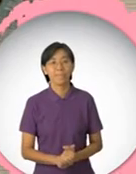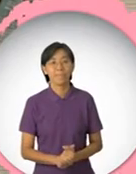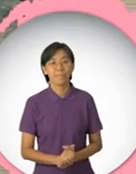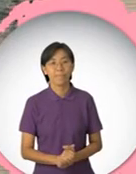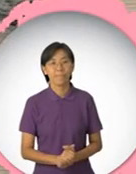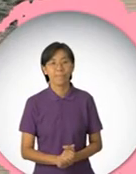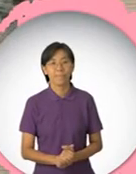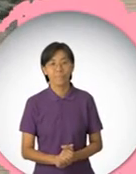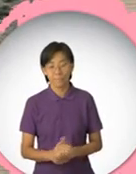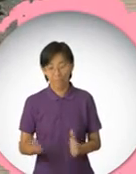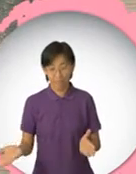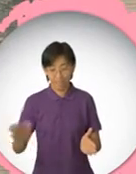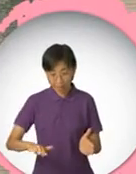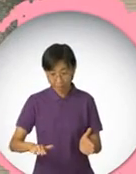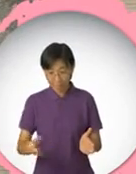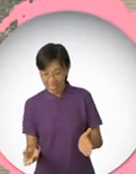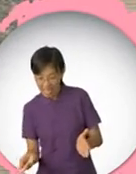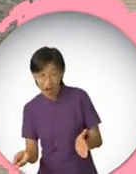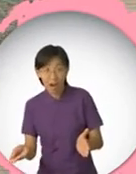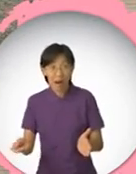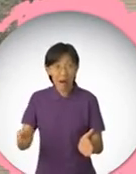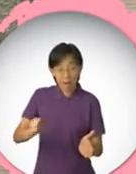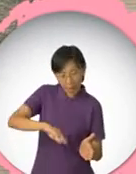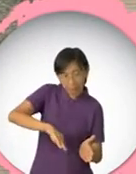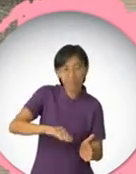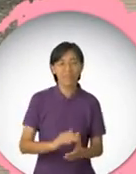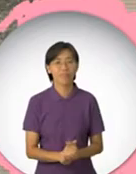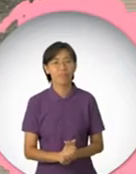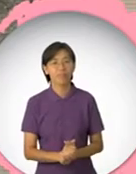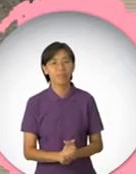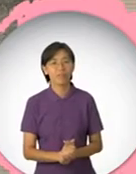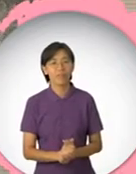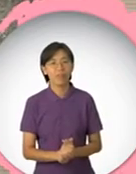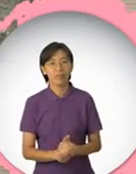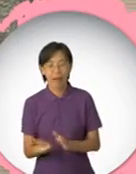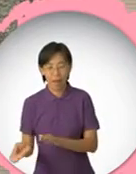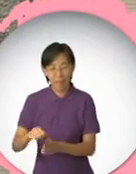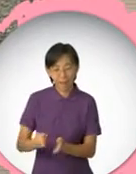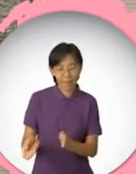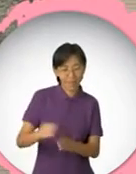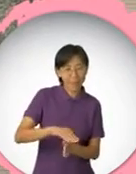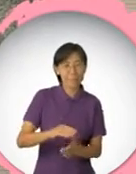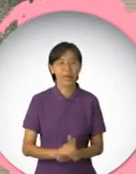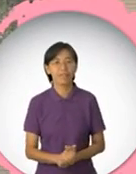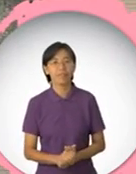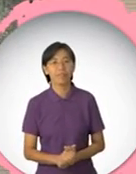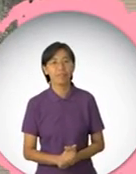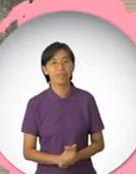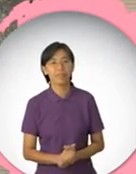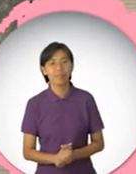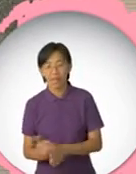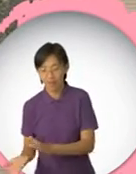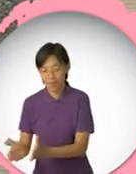ไปหาด้านที่มีพลาสติกมาการีน นี่คือพับซ้อนให้เกิดเป็นชั้นๆ ค่ะวิธีอันนี้จะอยู่ในขั้นตอนของการห่อไขมันอยู่นะคะ